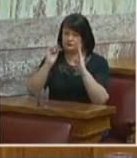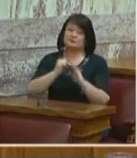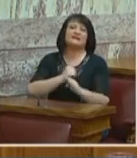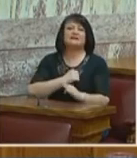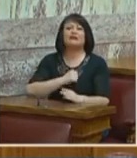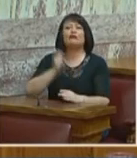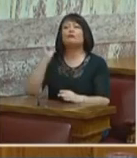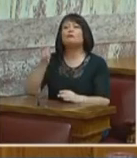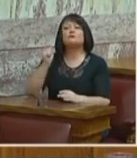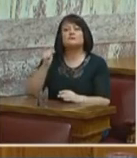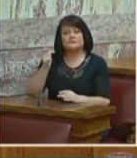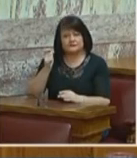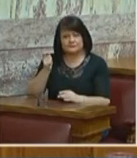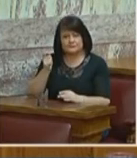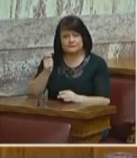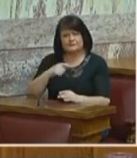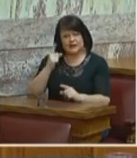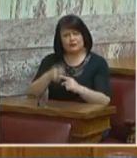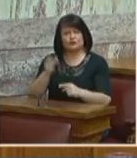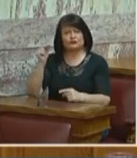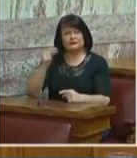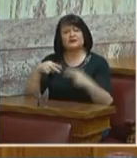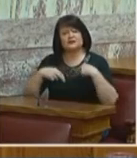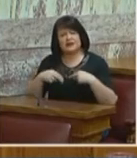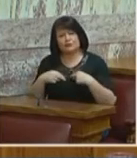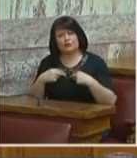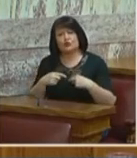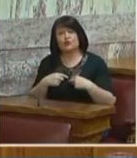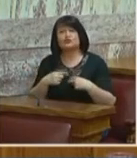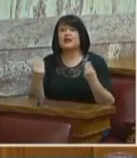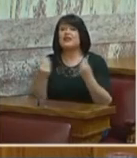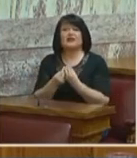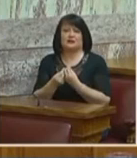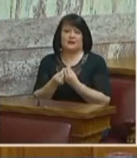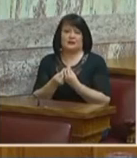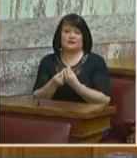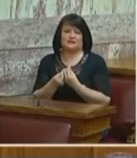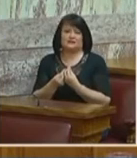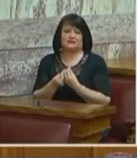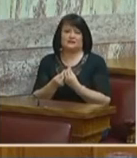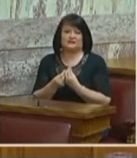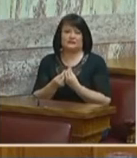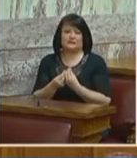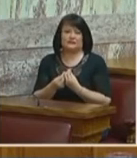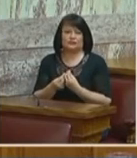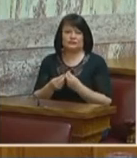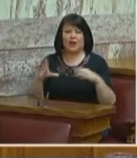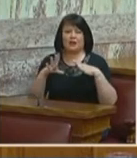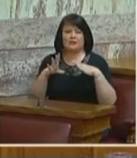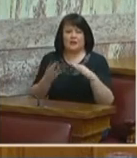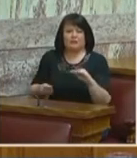την ευκαιρία να εξηγήσω στο Κοινοβούλιο, είναι ξένη με τις πρακτικές του άκοπου και άνομου πλουτισμού.